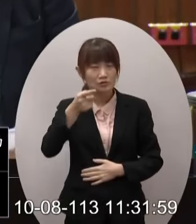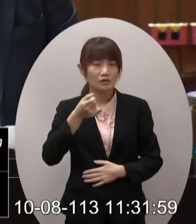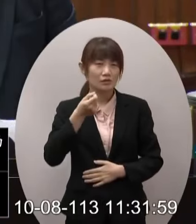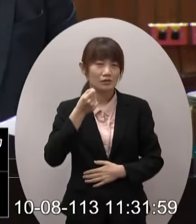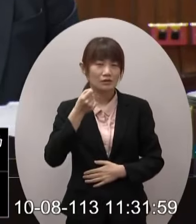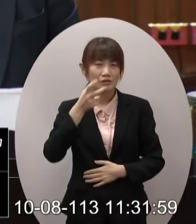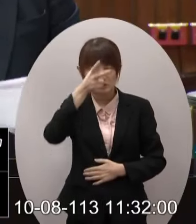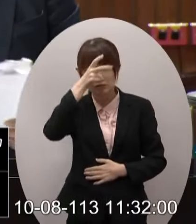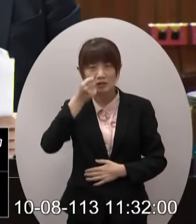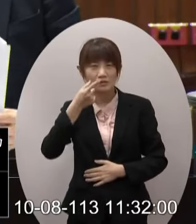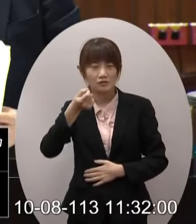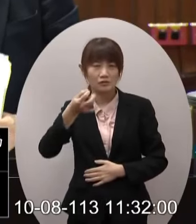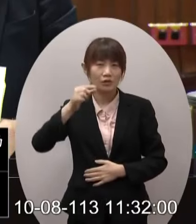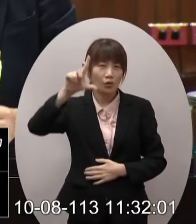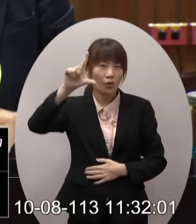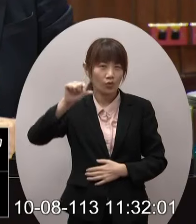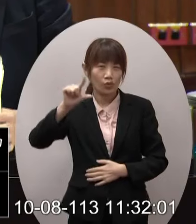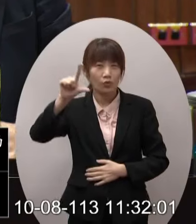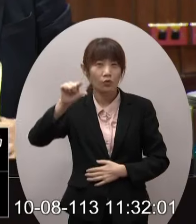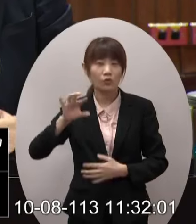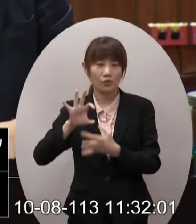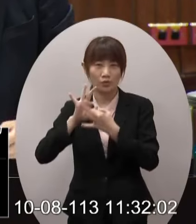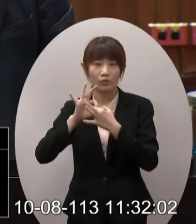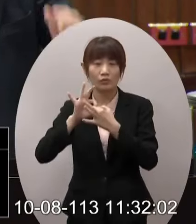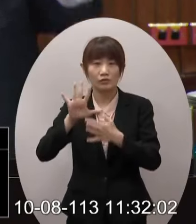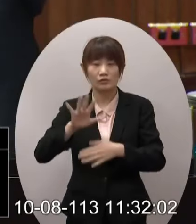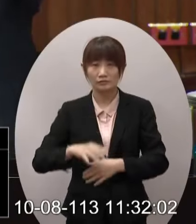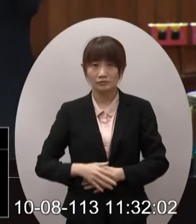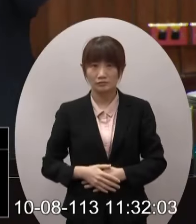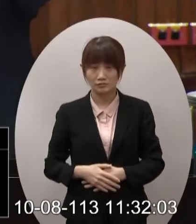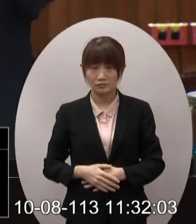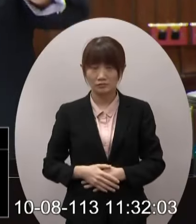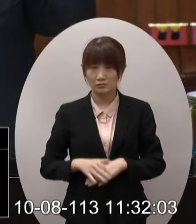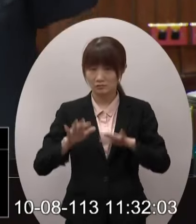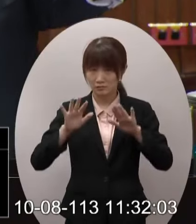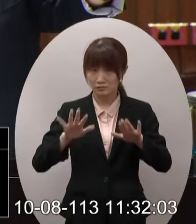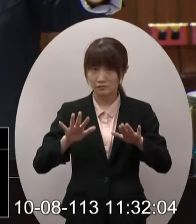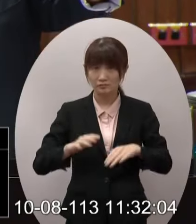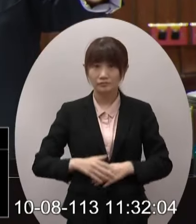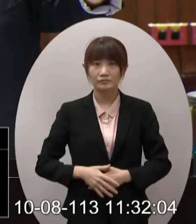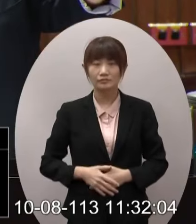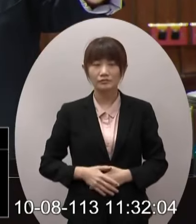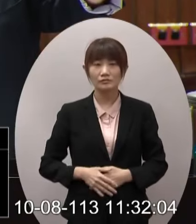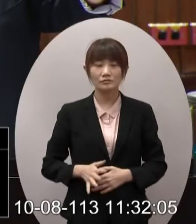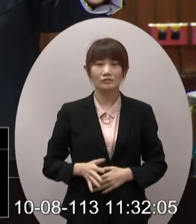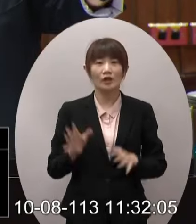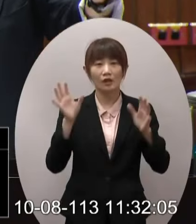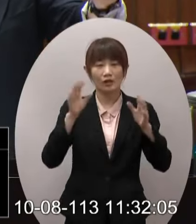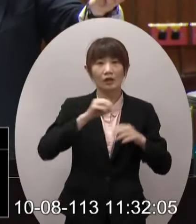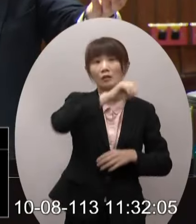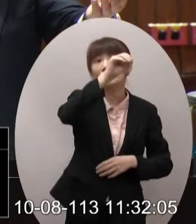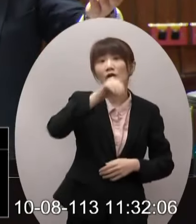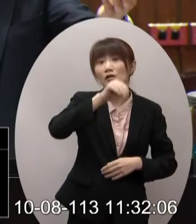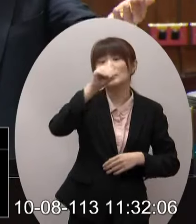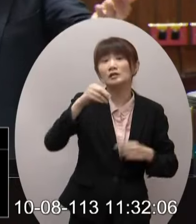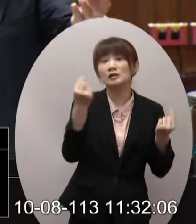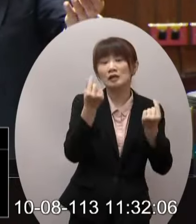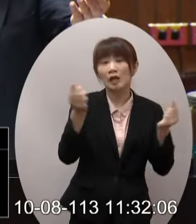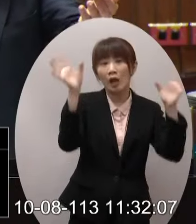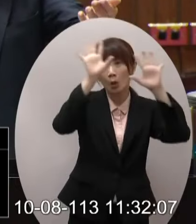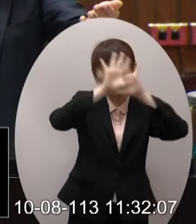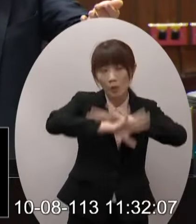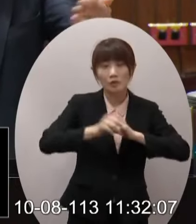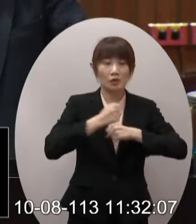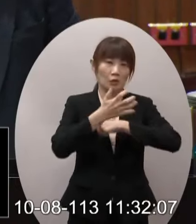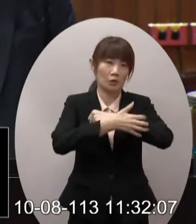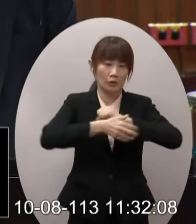有关。哎，现在你知道吗，院长、部长，我们素食店啊，大夜班的员工哦，起薪，新进